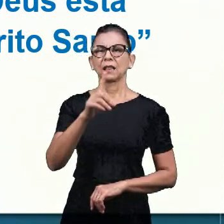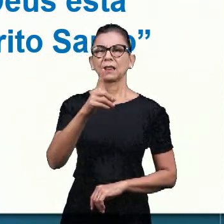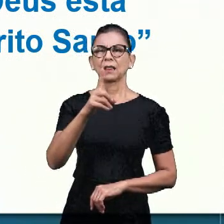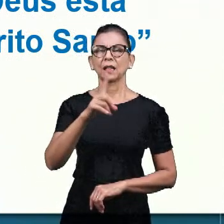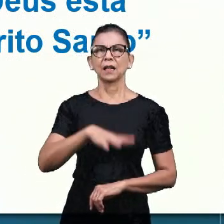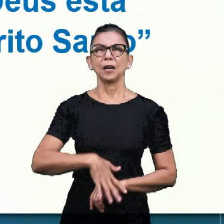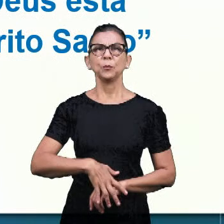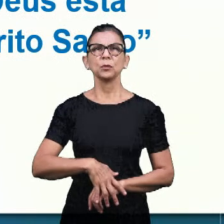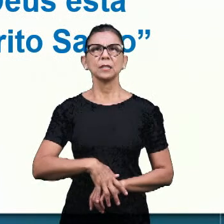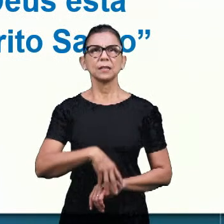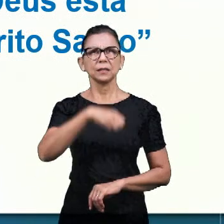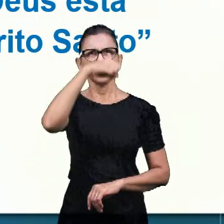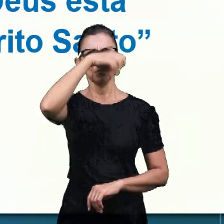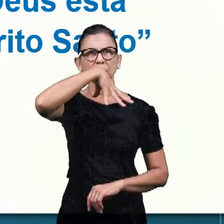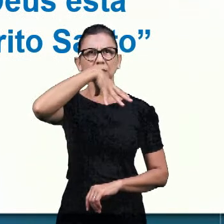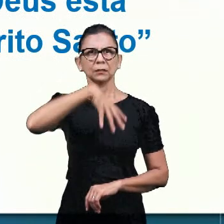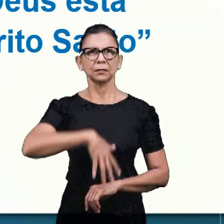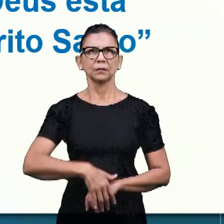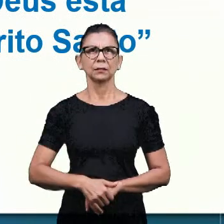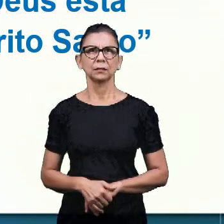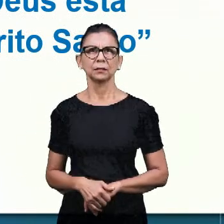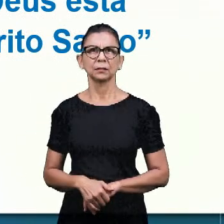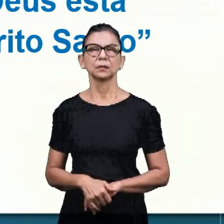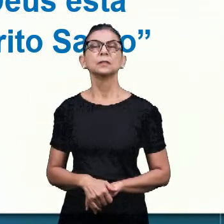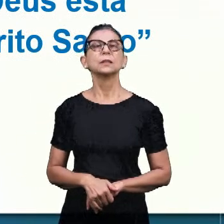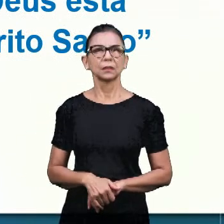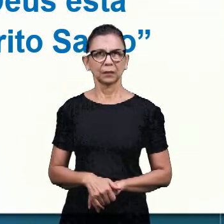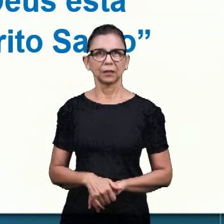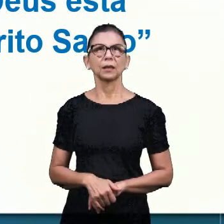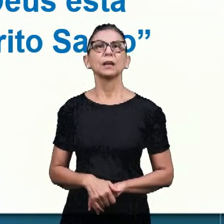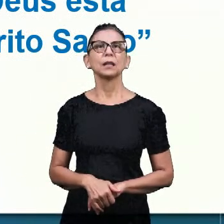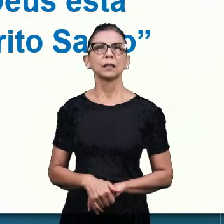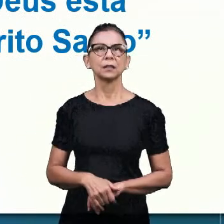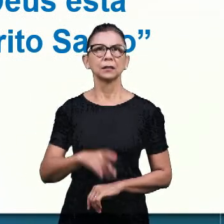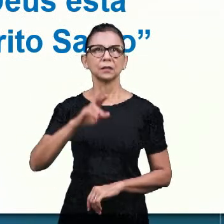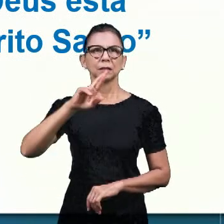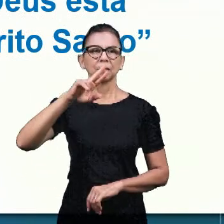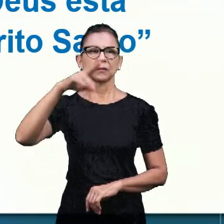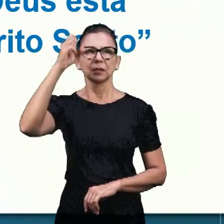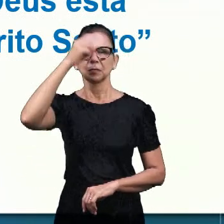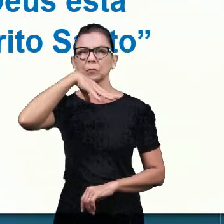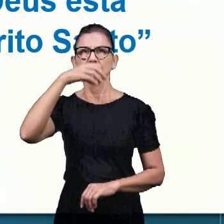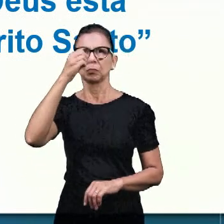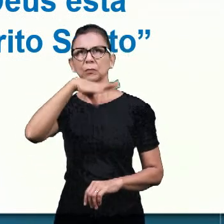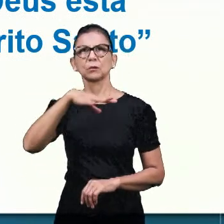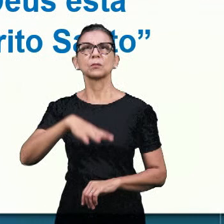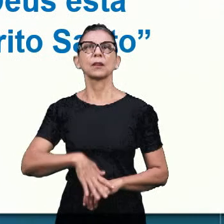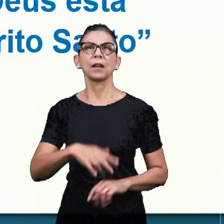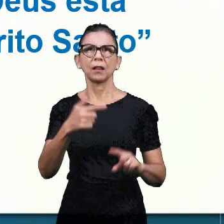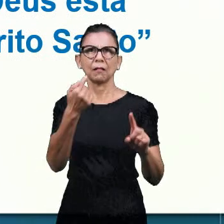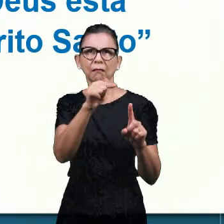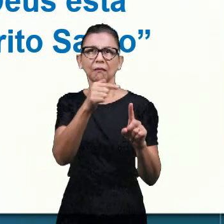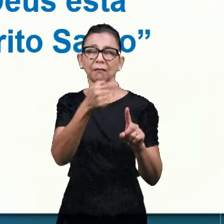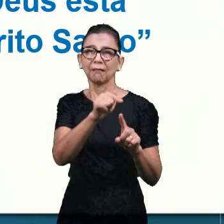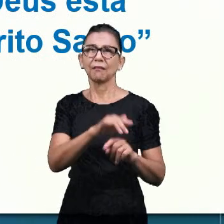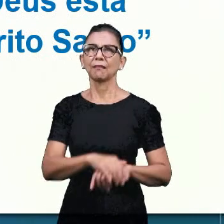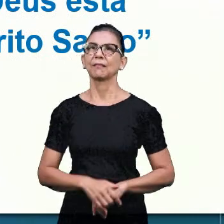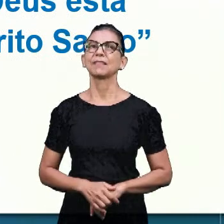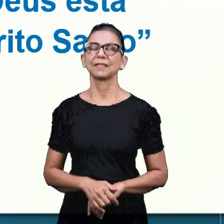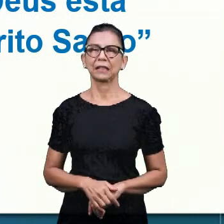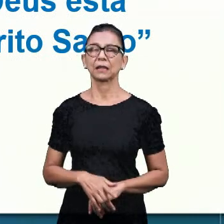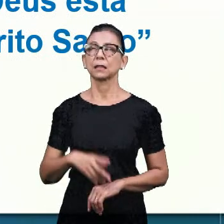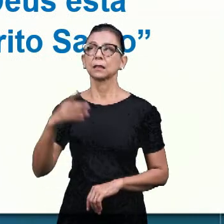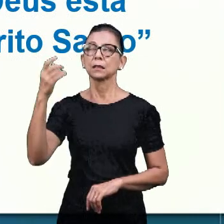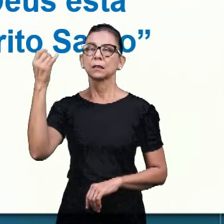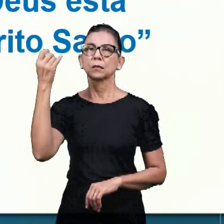abus, car le prophète est en train d'interpréter ce que Dieu est en train de parler. Le prophète, il doit dire ceux qui sont